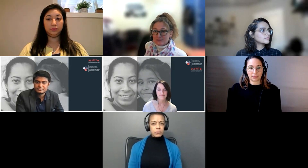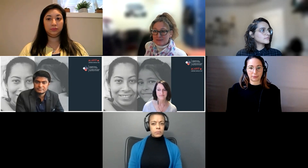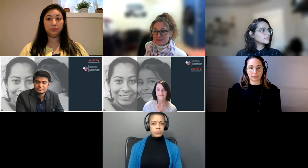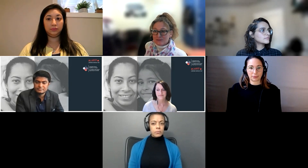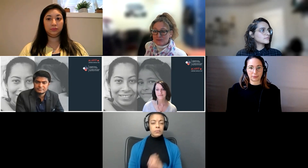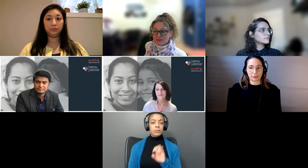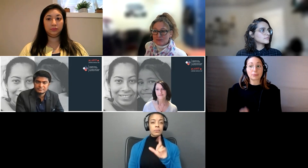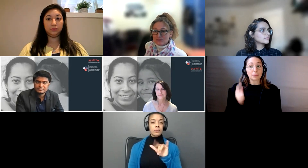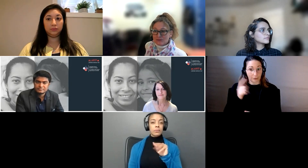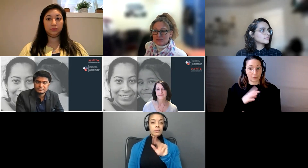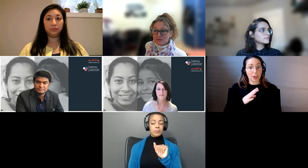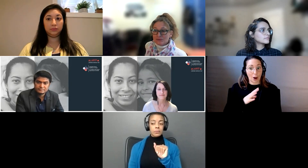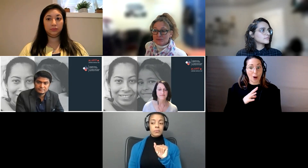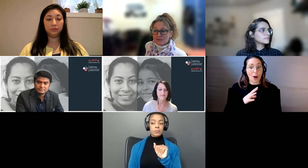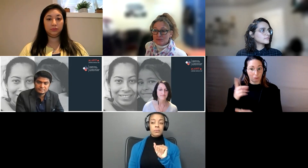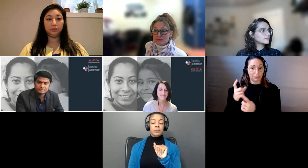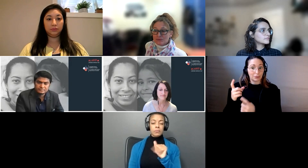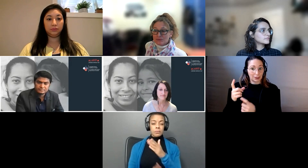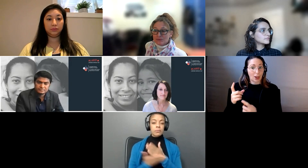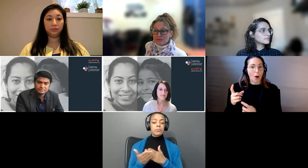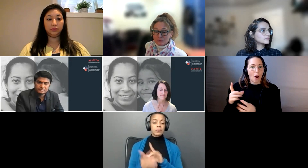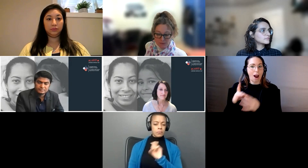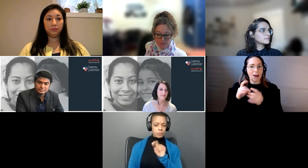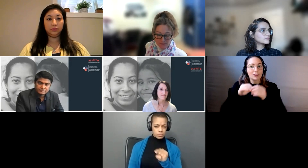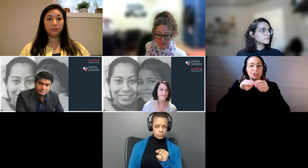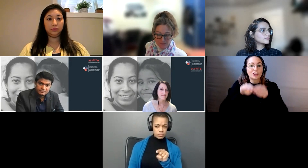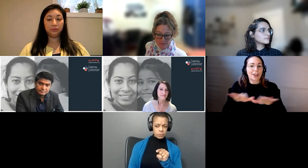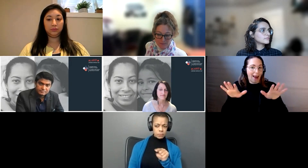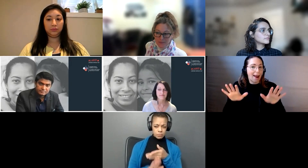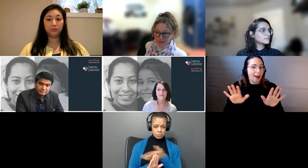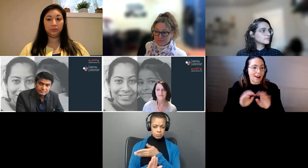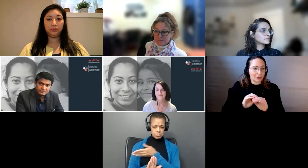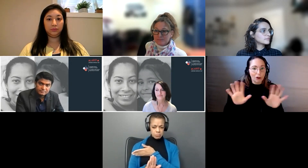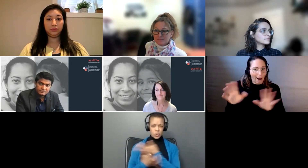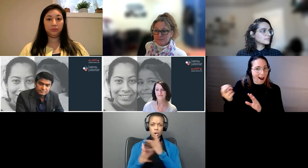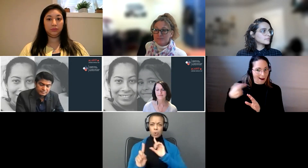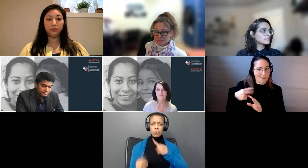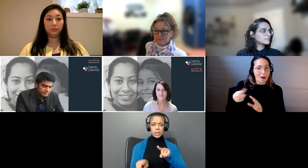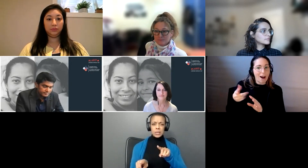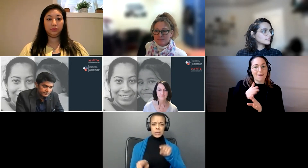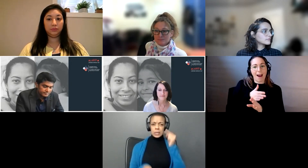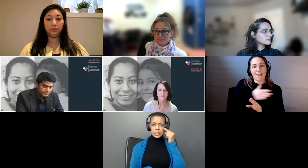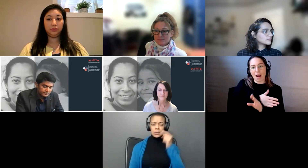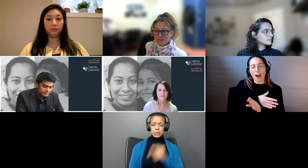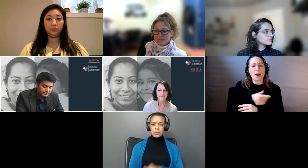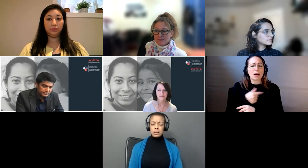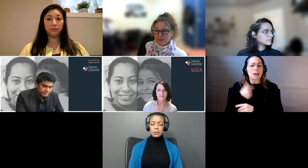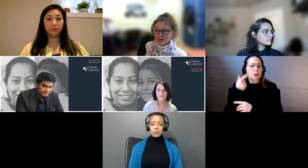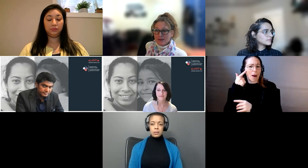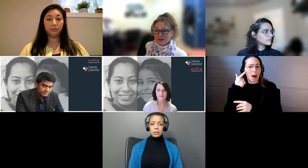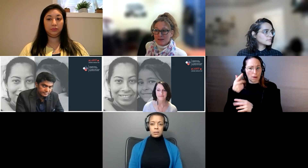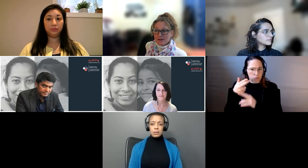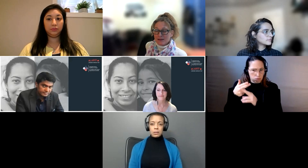Nous avons un couple de questions de nature générale qui nous ont été envoyées auparavant. Je pense que nous avons